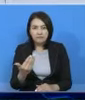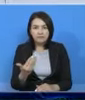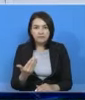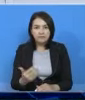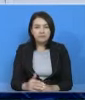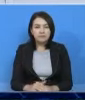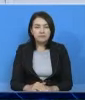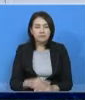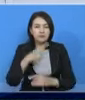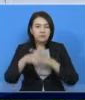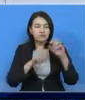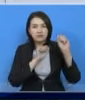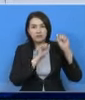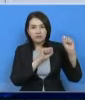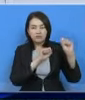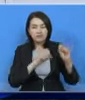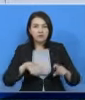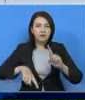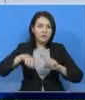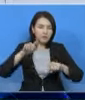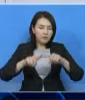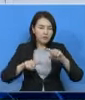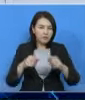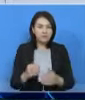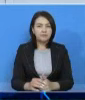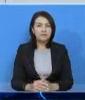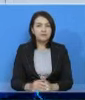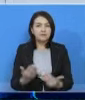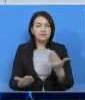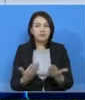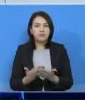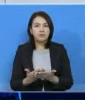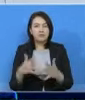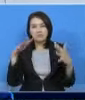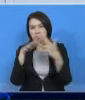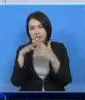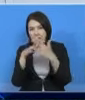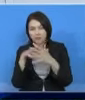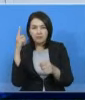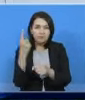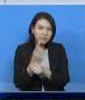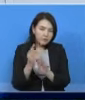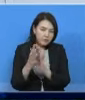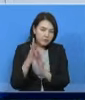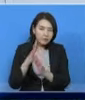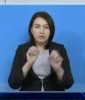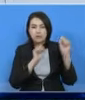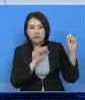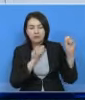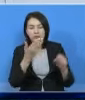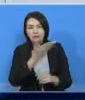они же будущие защитники Родины, например, если будет, не дай бог, война, они в первую очередь будут защищать